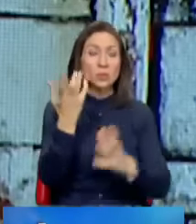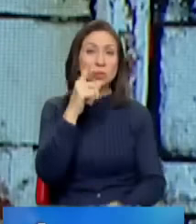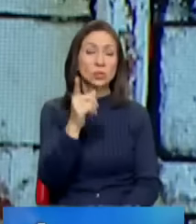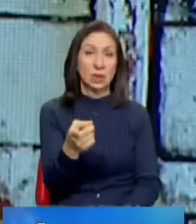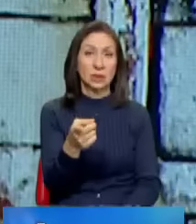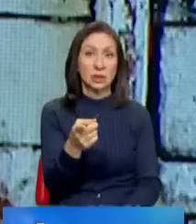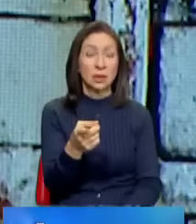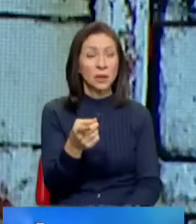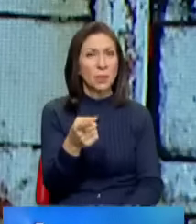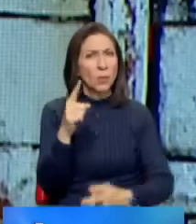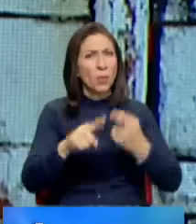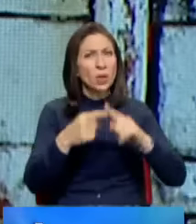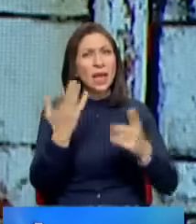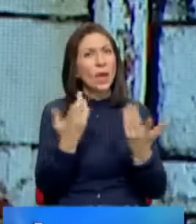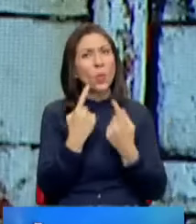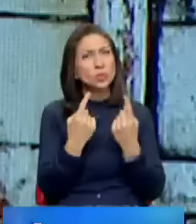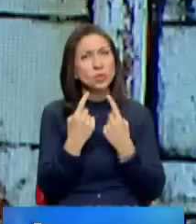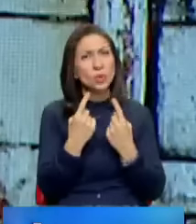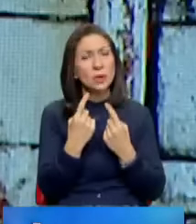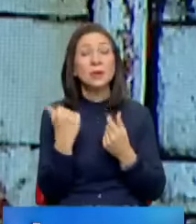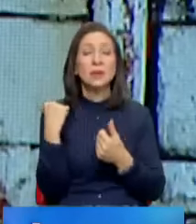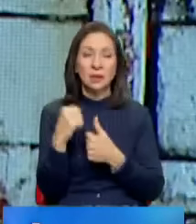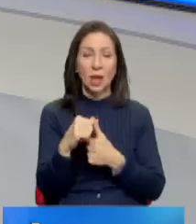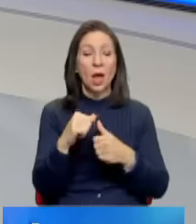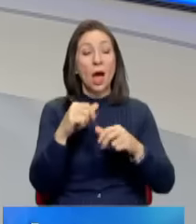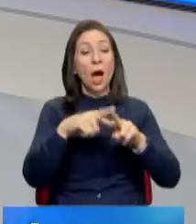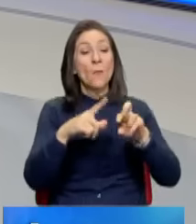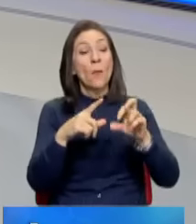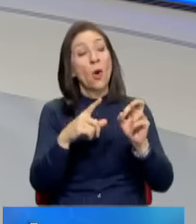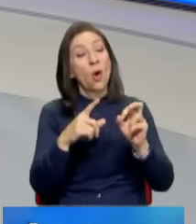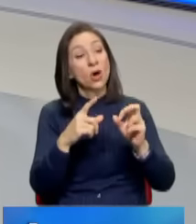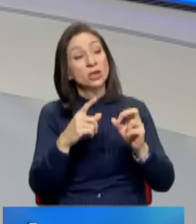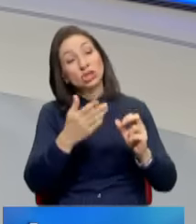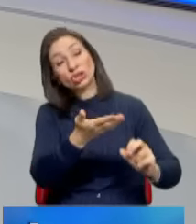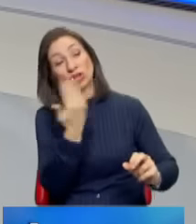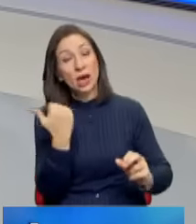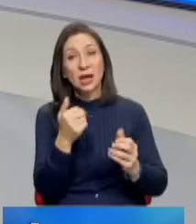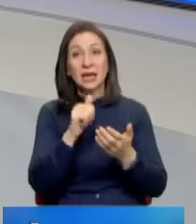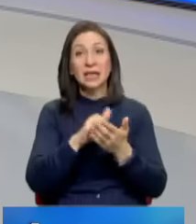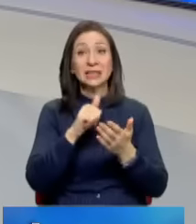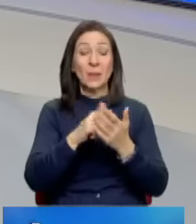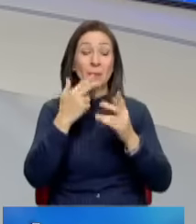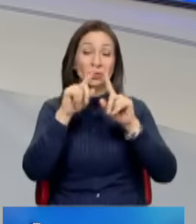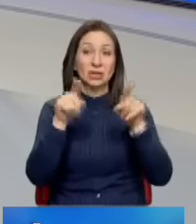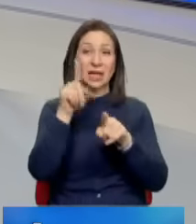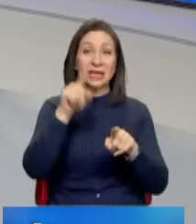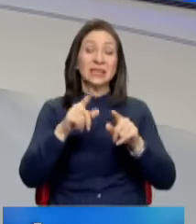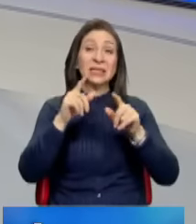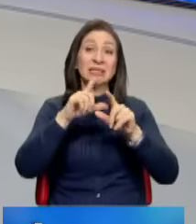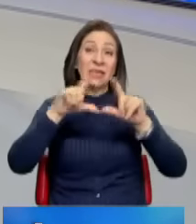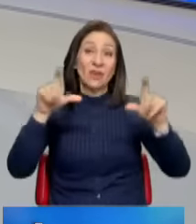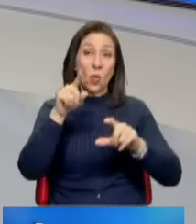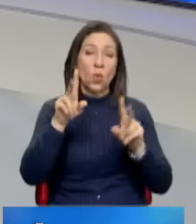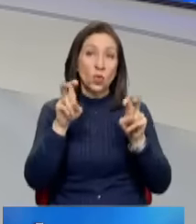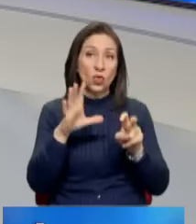yangında. Peki siyaset neleri konuşuyor? Yine Öcalan'a çağrı konusunu konuşuyor. Gazete Pencere'nin ilk sayfasında da o